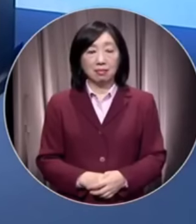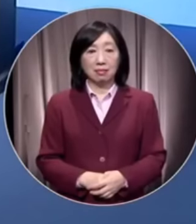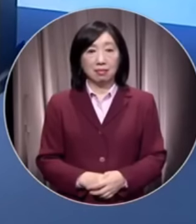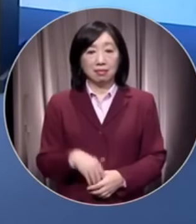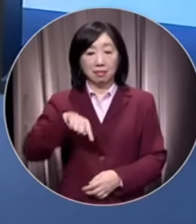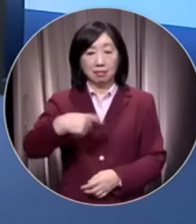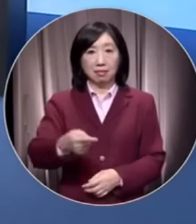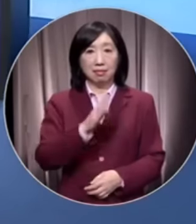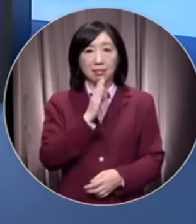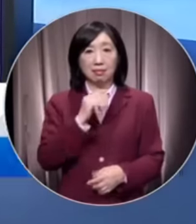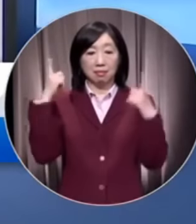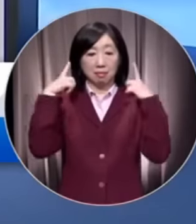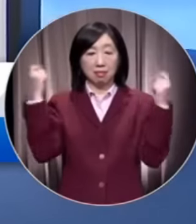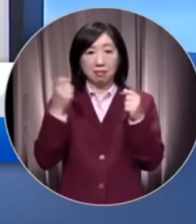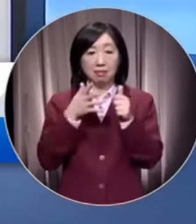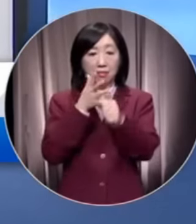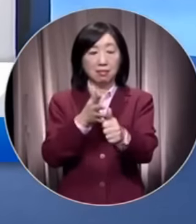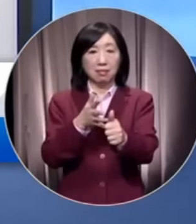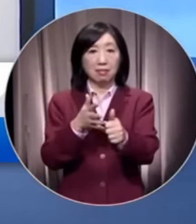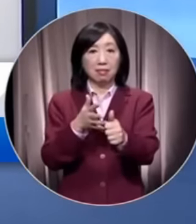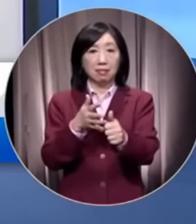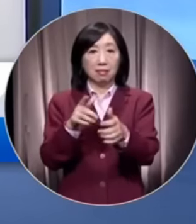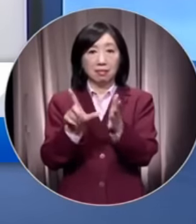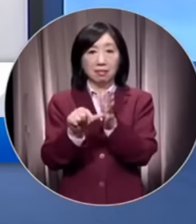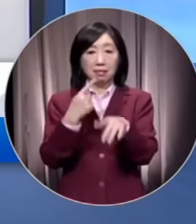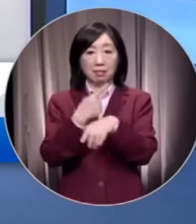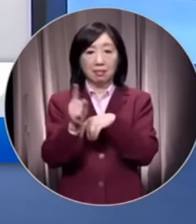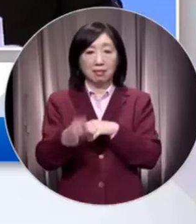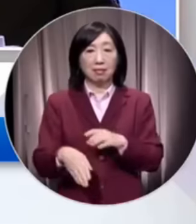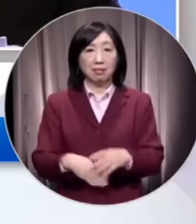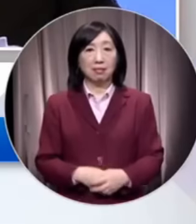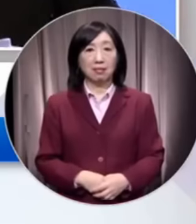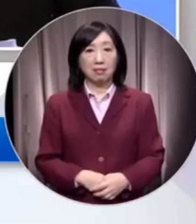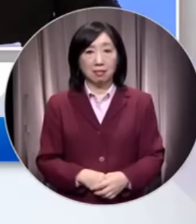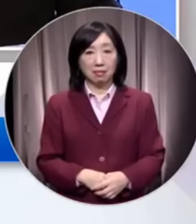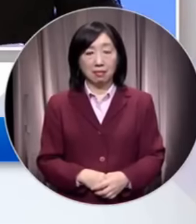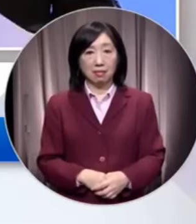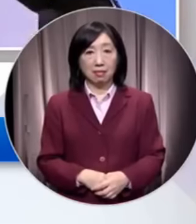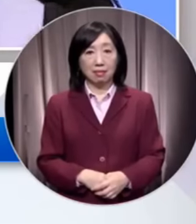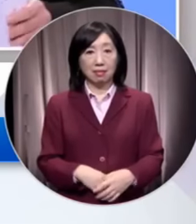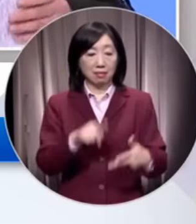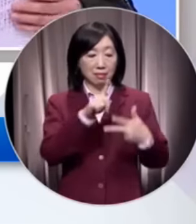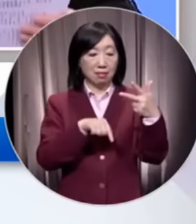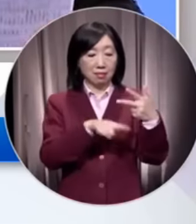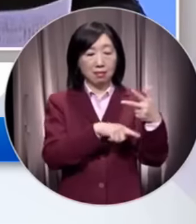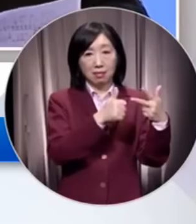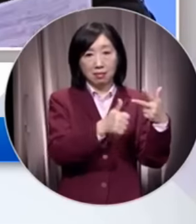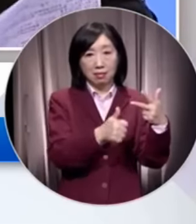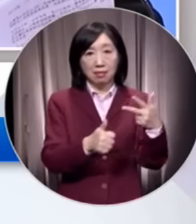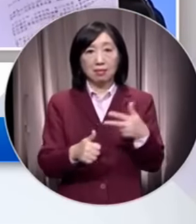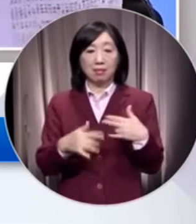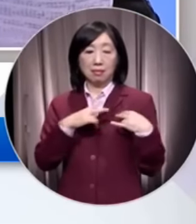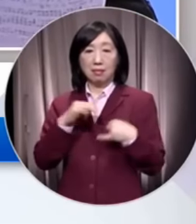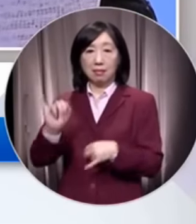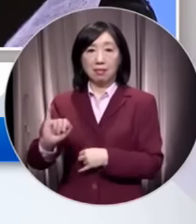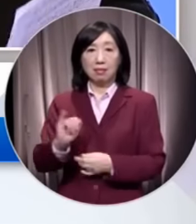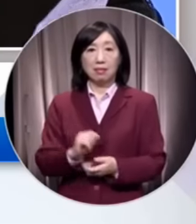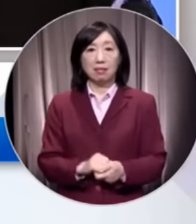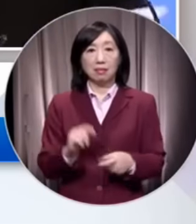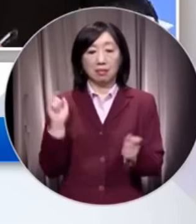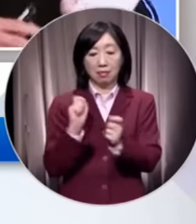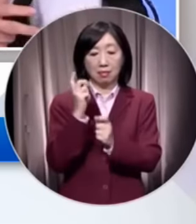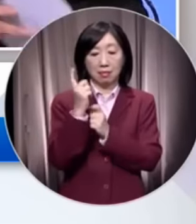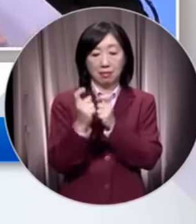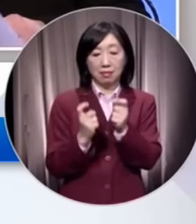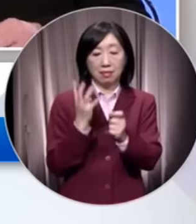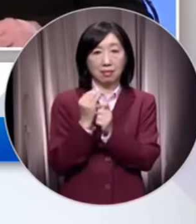接下来请宋楚瑜先生提问，时间1分半。 朱主席、蔡主席，最近10多年